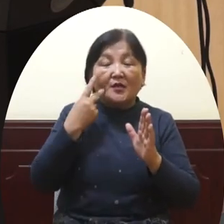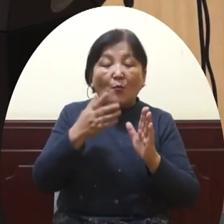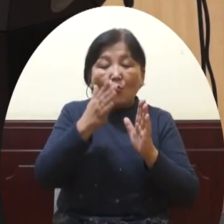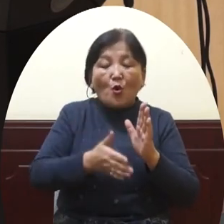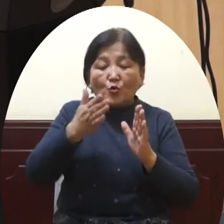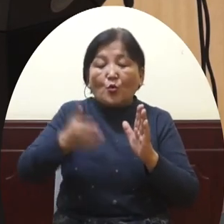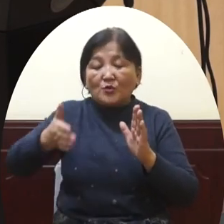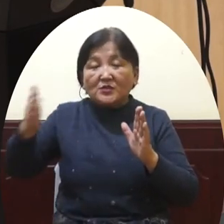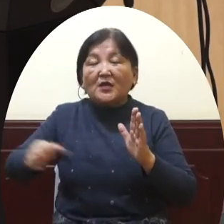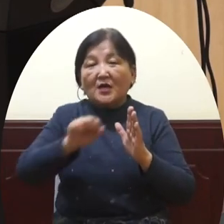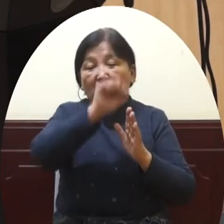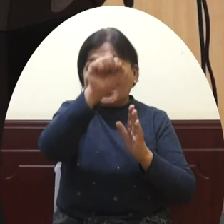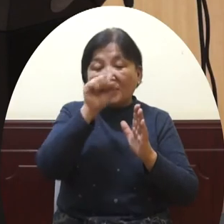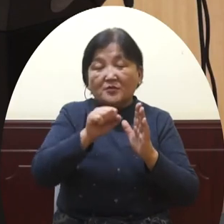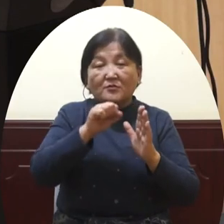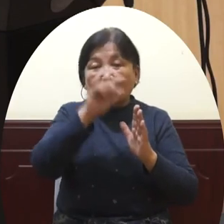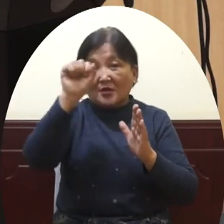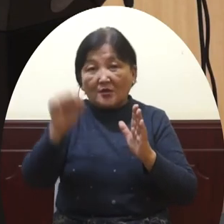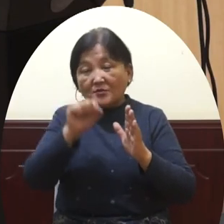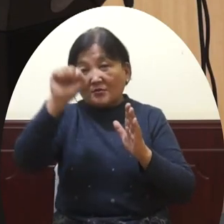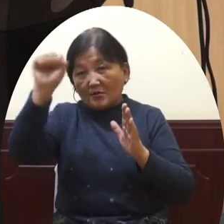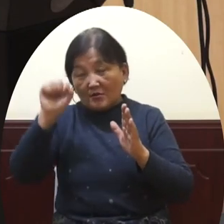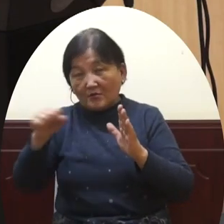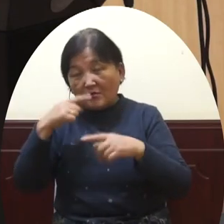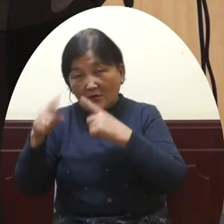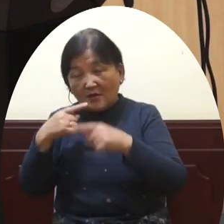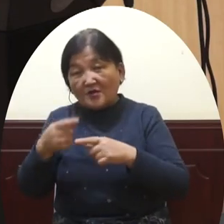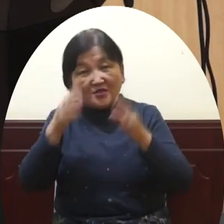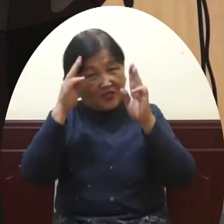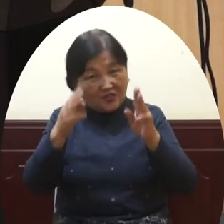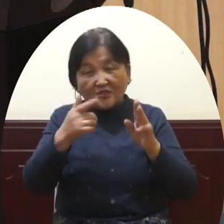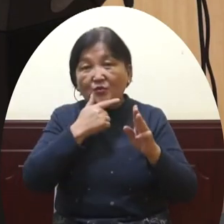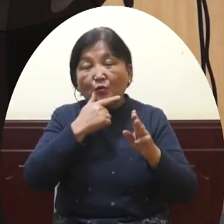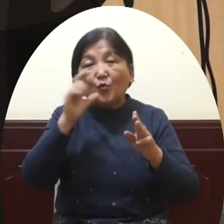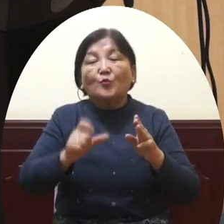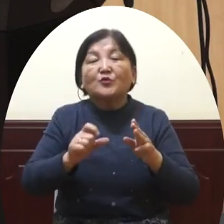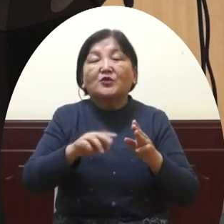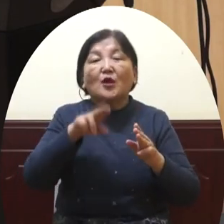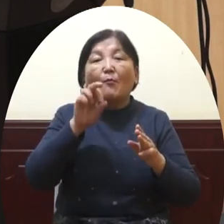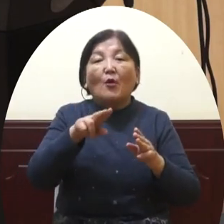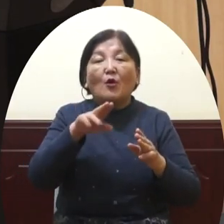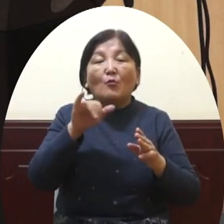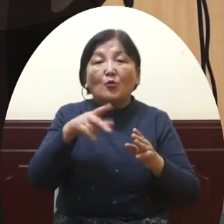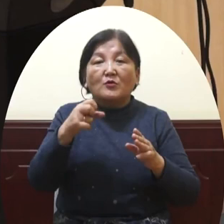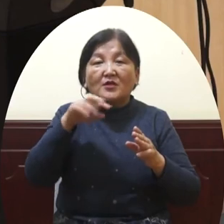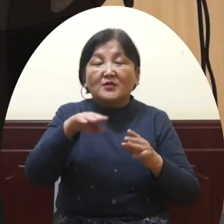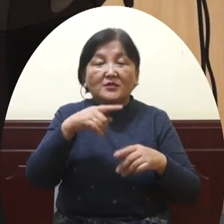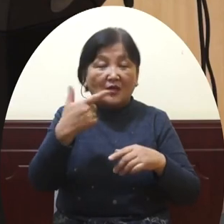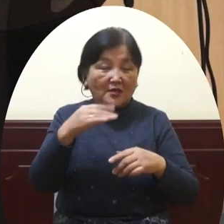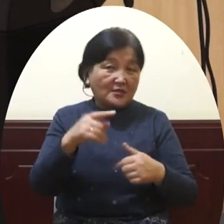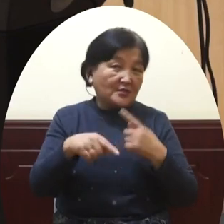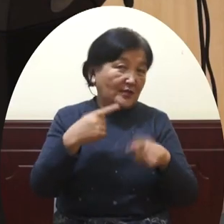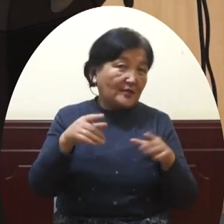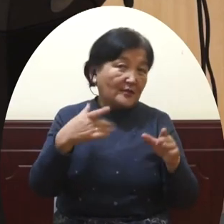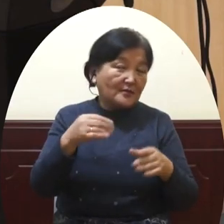ярьдаг, шийдэл гаргаж чаддаггүй улс төрчдгийг л популистууд гэж хэлэх юм байна гэж дүгнэсэн. Тэгэхээр одоо энэ хин хинэн